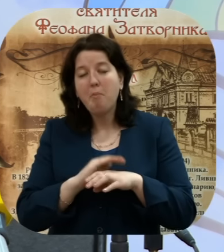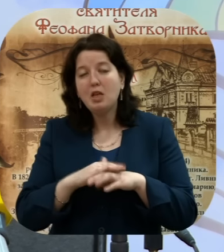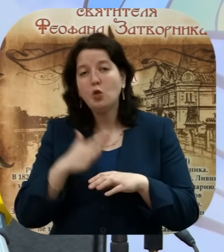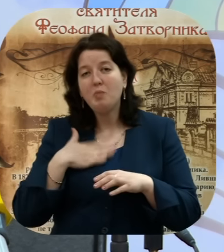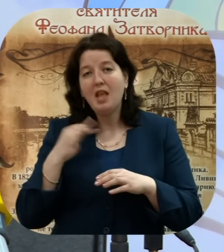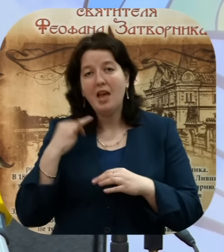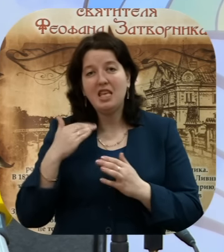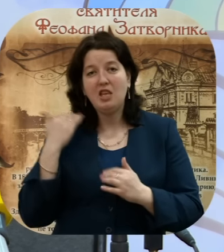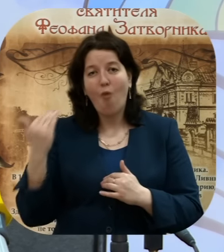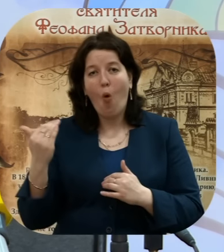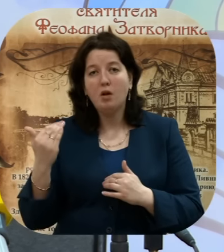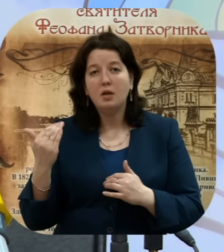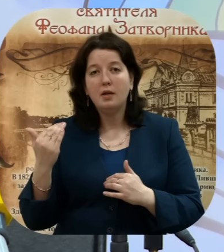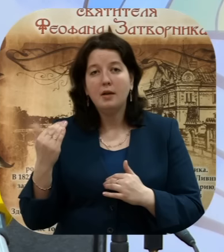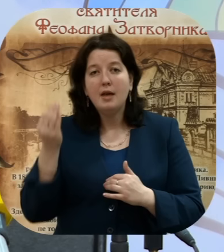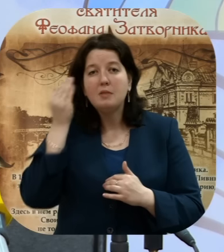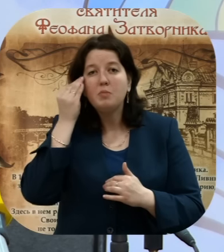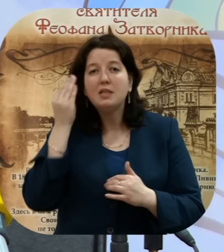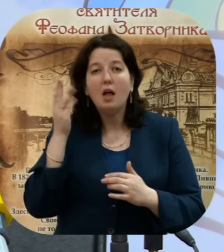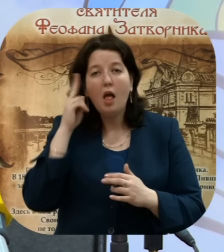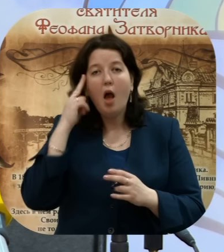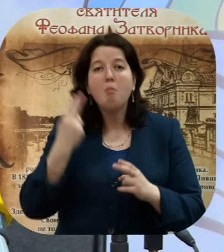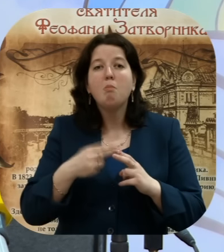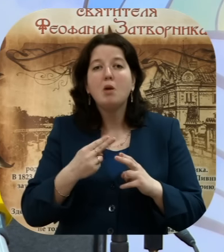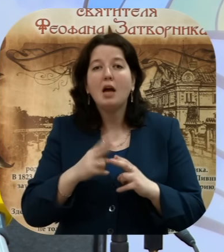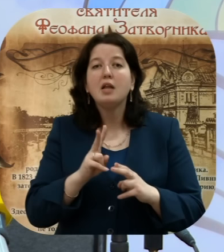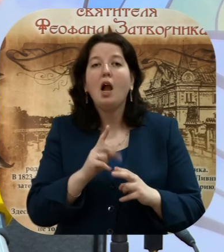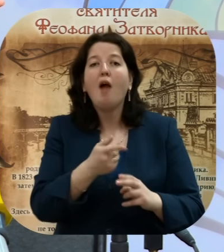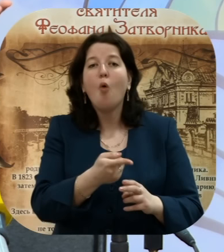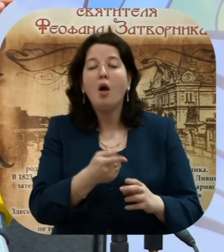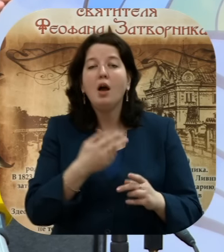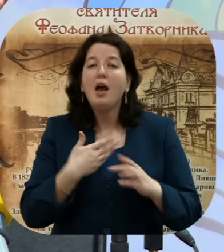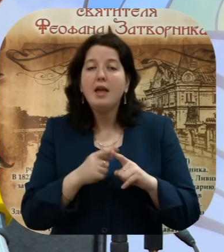Вот какого брата? Вот того, на кого у меня эта